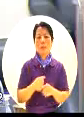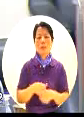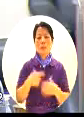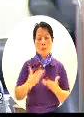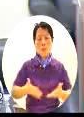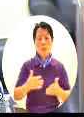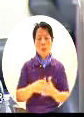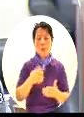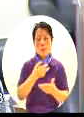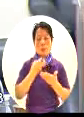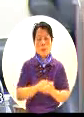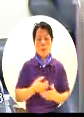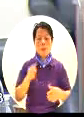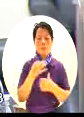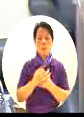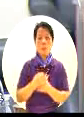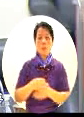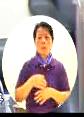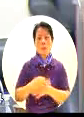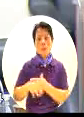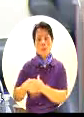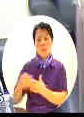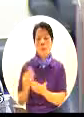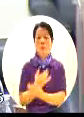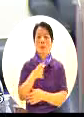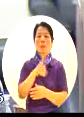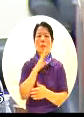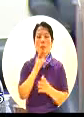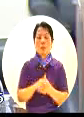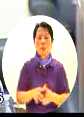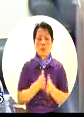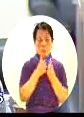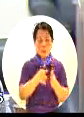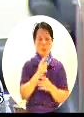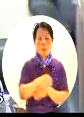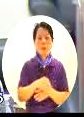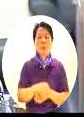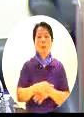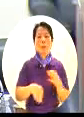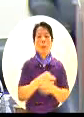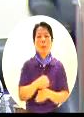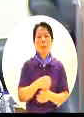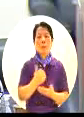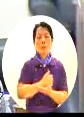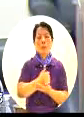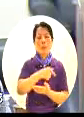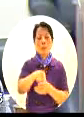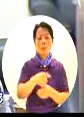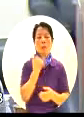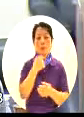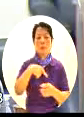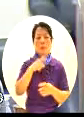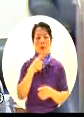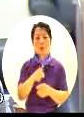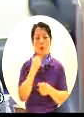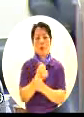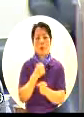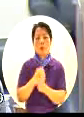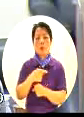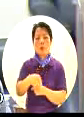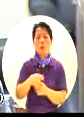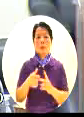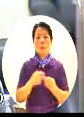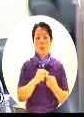重的不足，应该朝了一个什么经贸的地方，就是讲会让做贸易，会让做金融的部分，这地